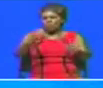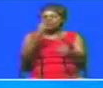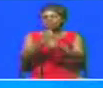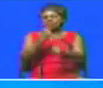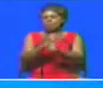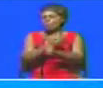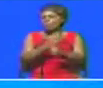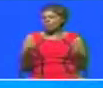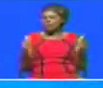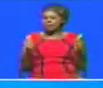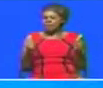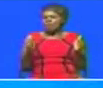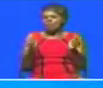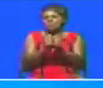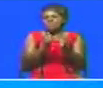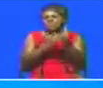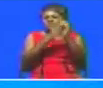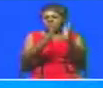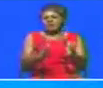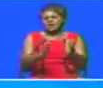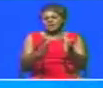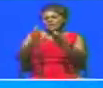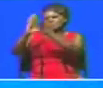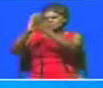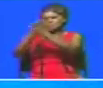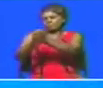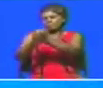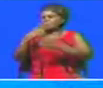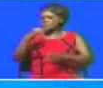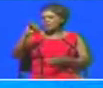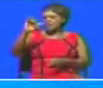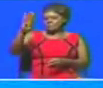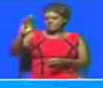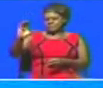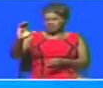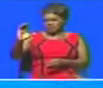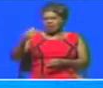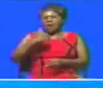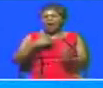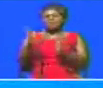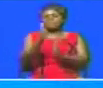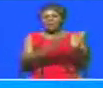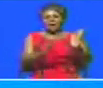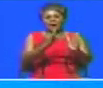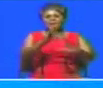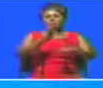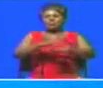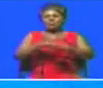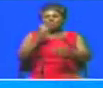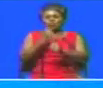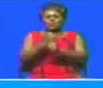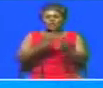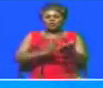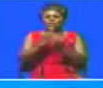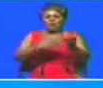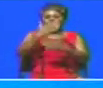mwafaka. Ruto aliandamana na viongozi wengine wa chama hicho, amesema kuwa IEBC inazidi kuweka mikakati kabambe kuhakikisha uchaguzi